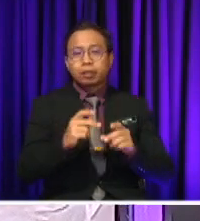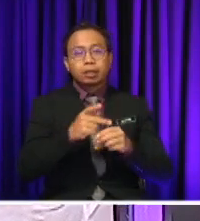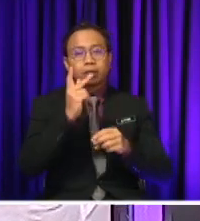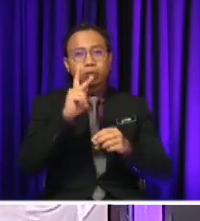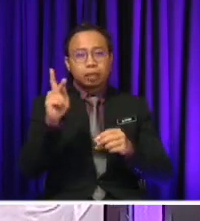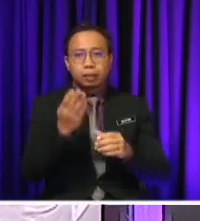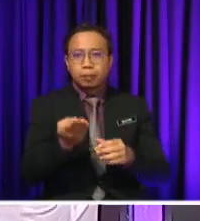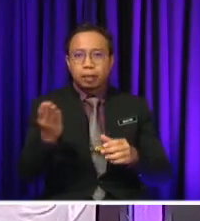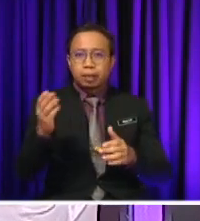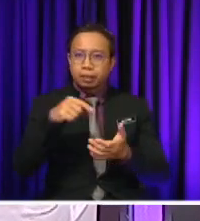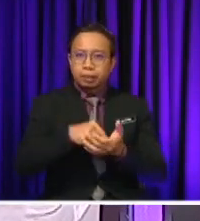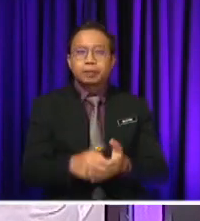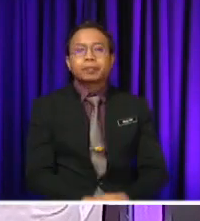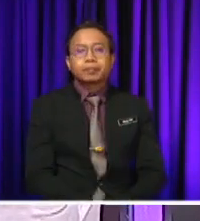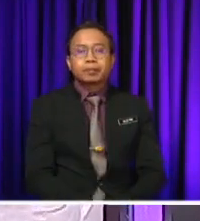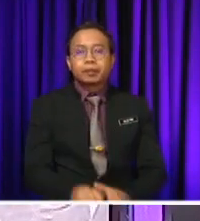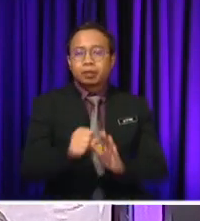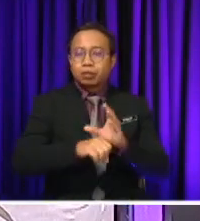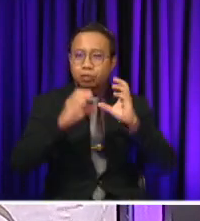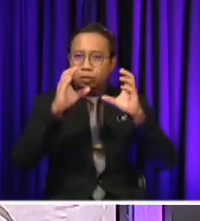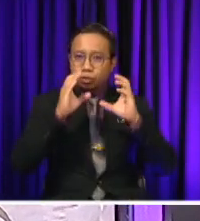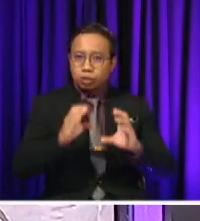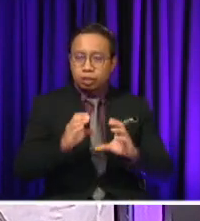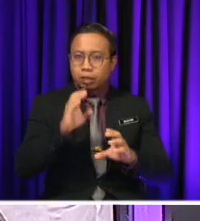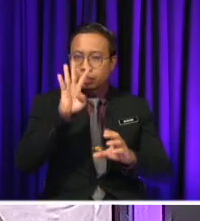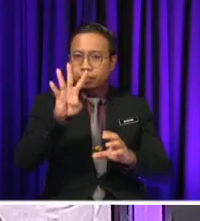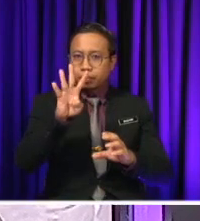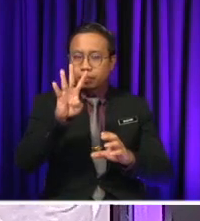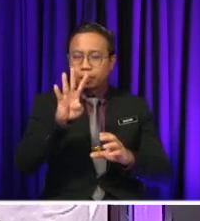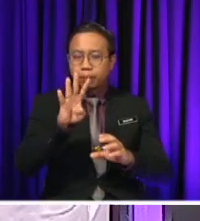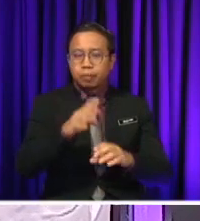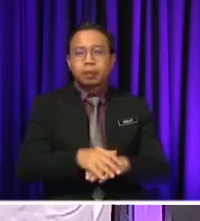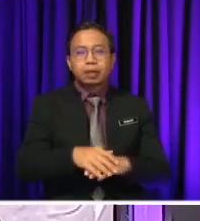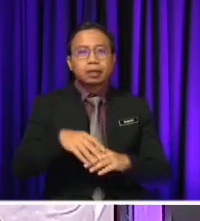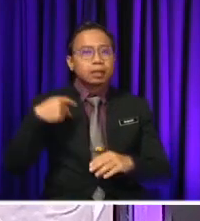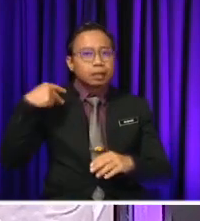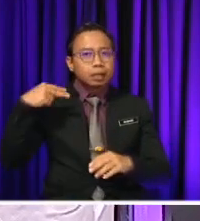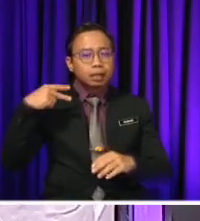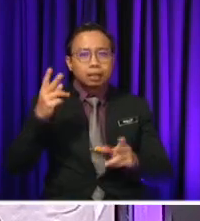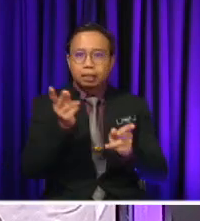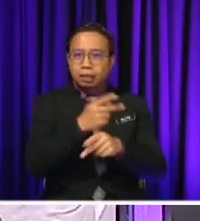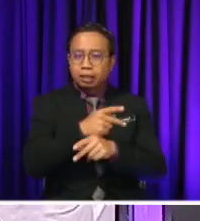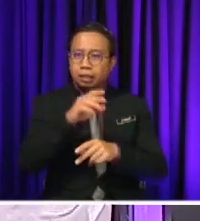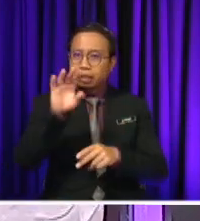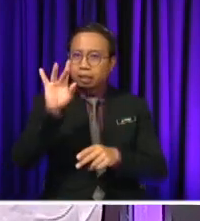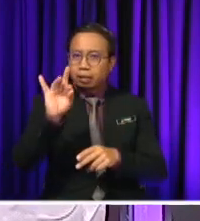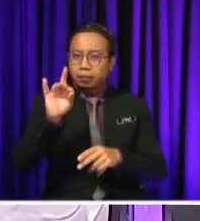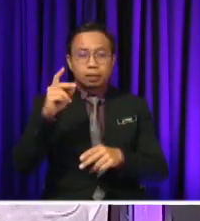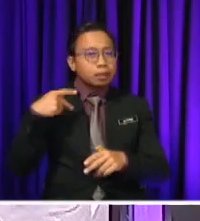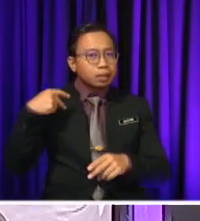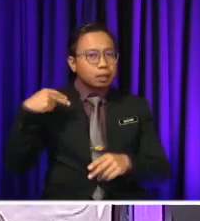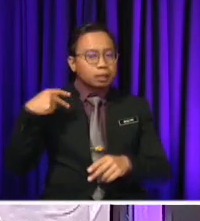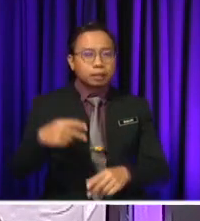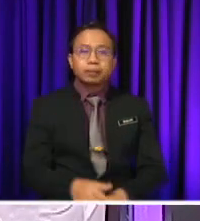bahan-bahan ini dikeluarkan secara empat kaki kali 8 kaki empat kaki kaki 8 kaki